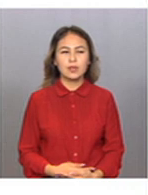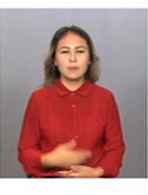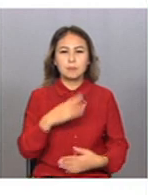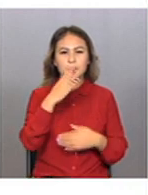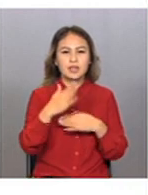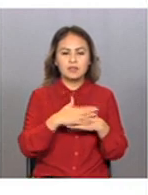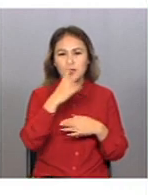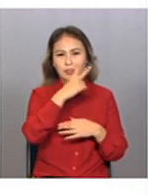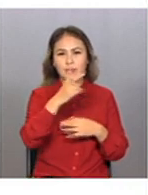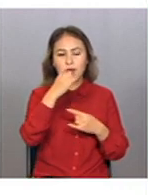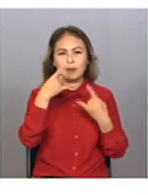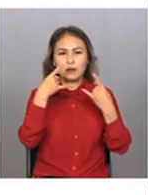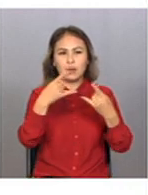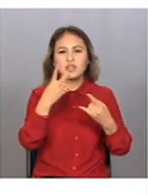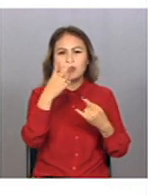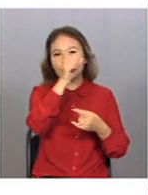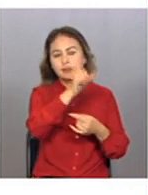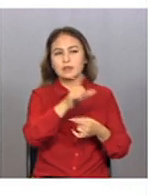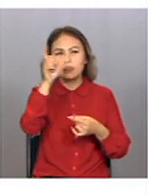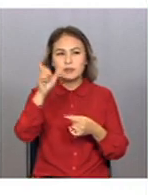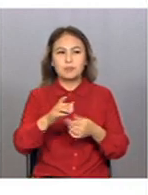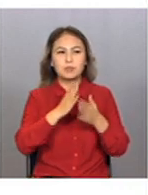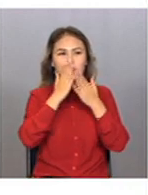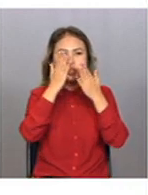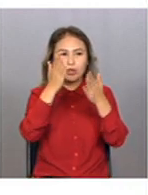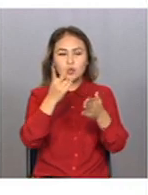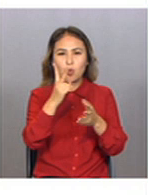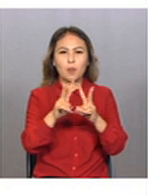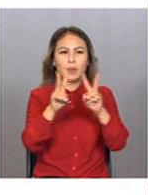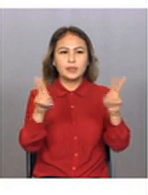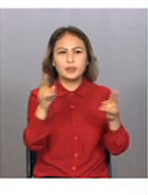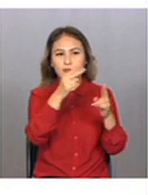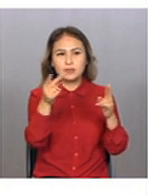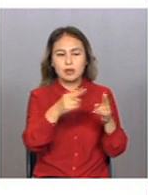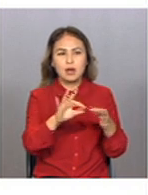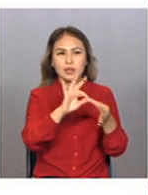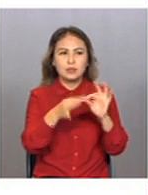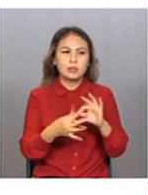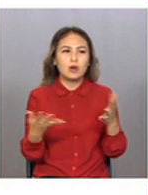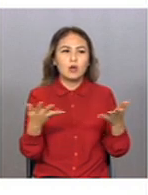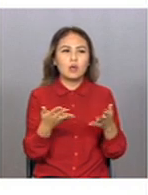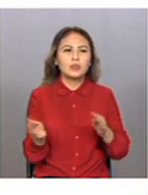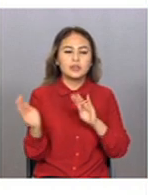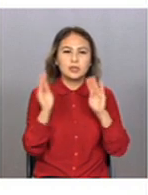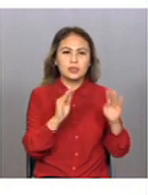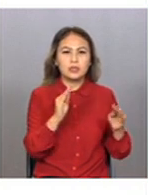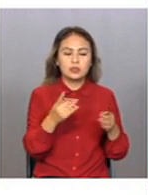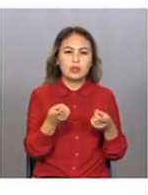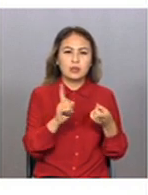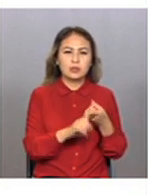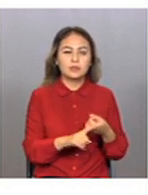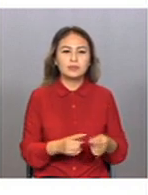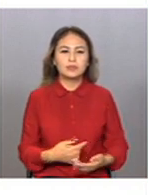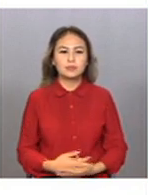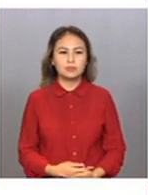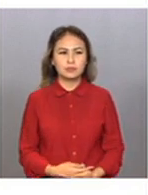на экране два текста. Прочитайте оба текста, определите, к какому типу